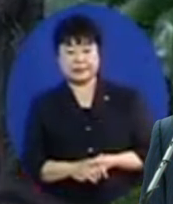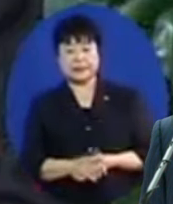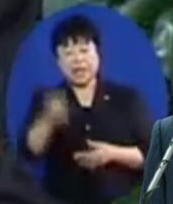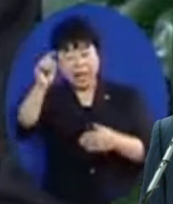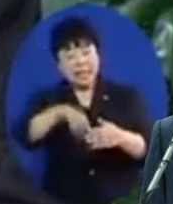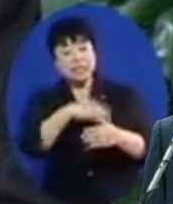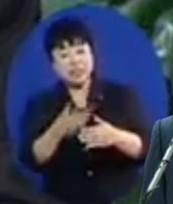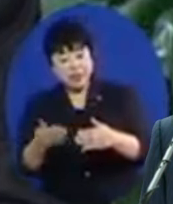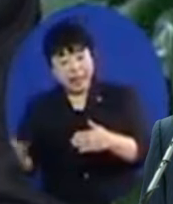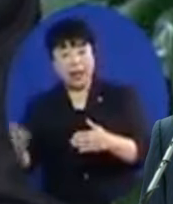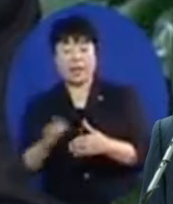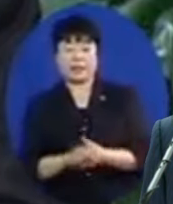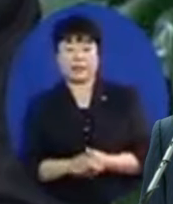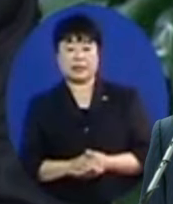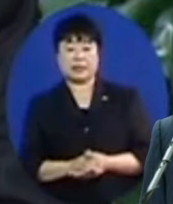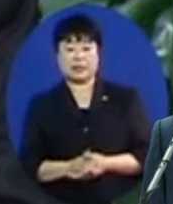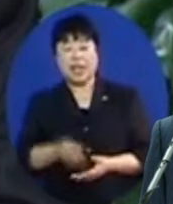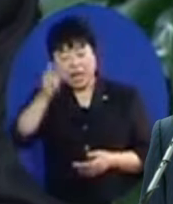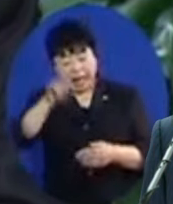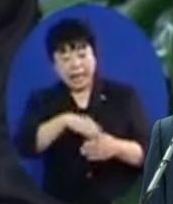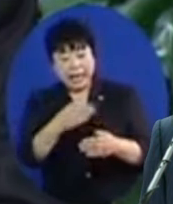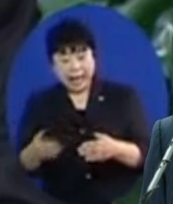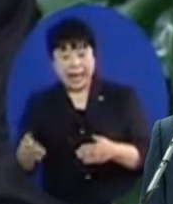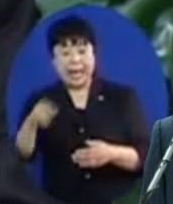강이 흘러나리면 강가에는